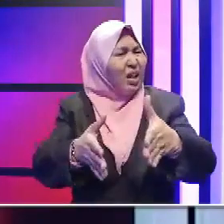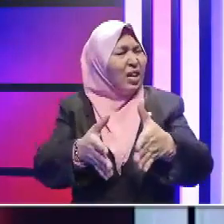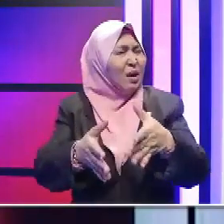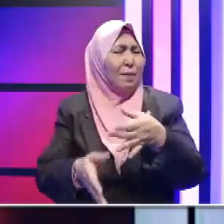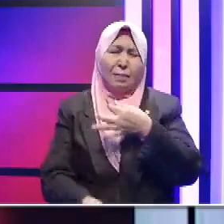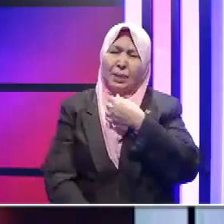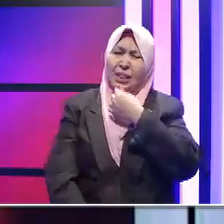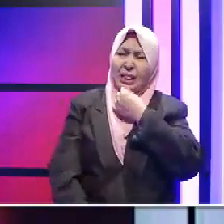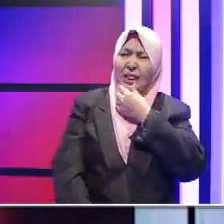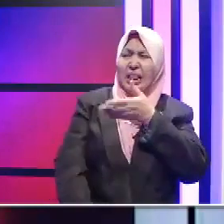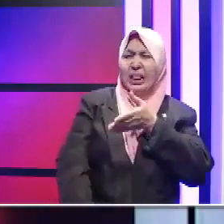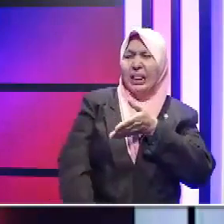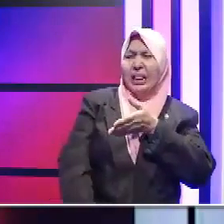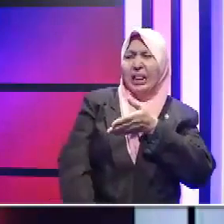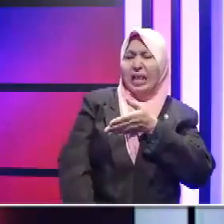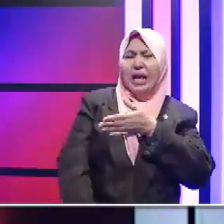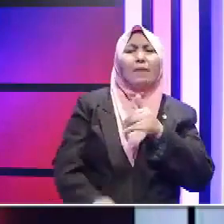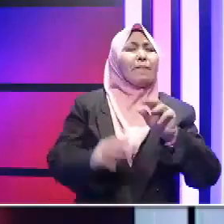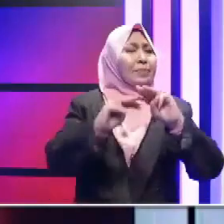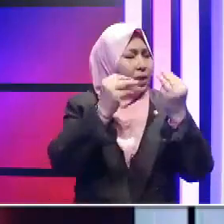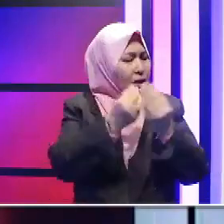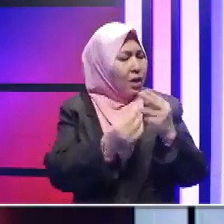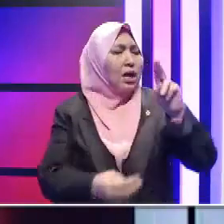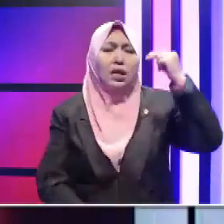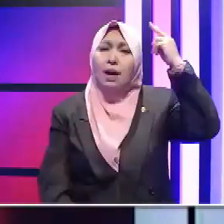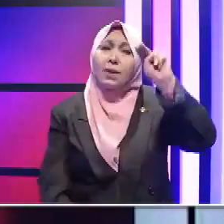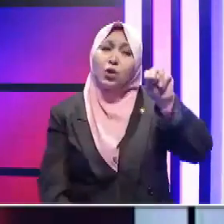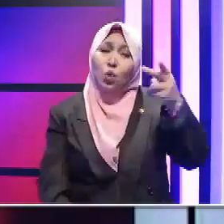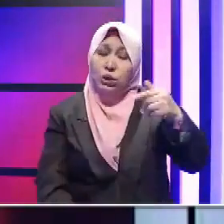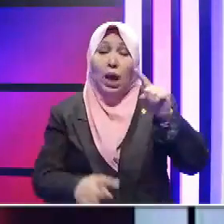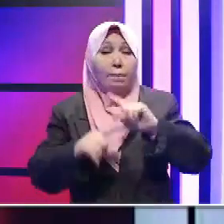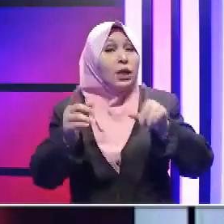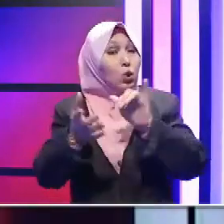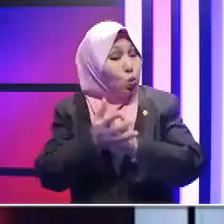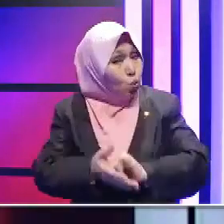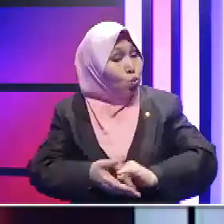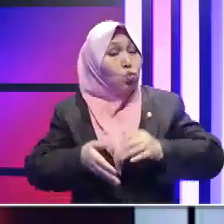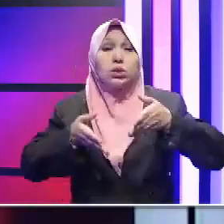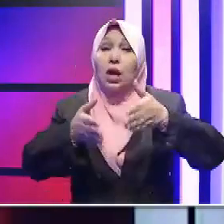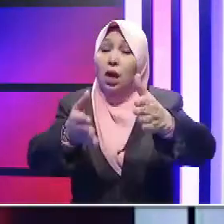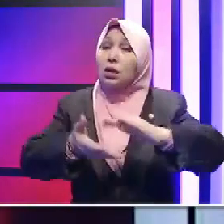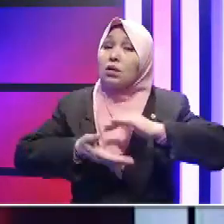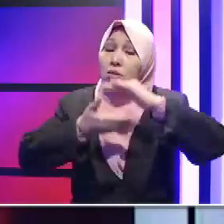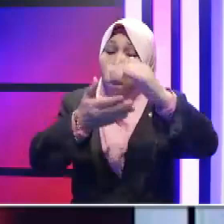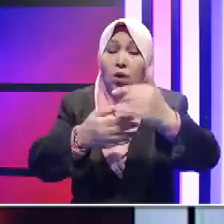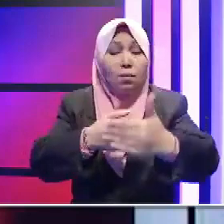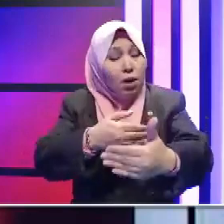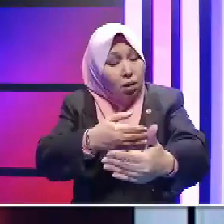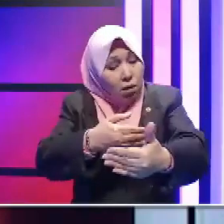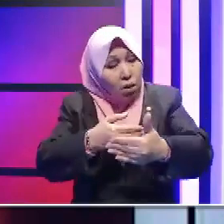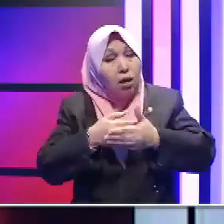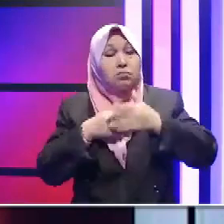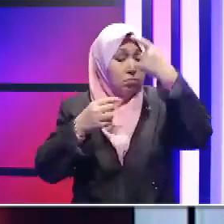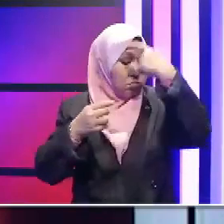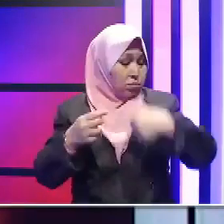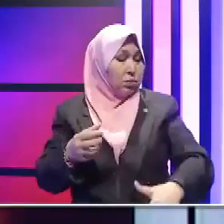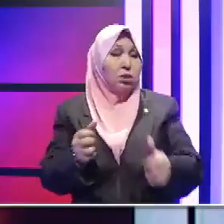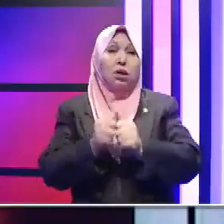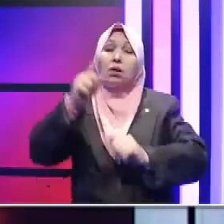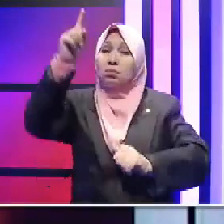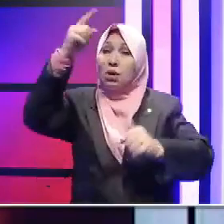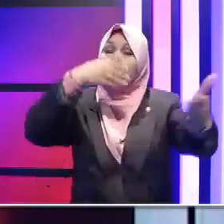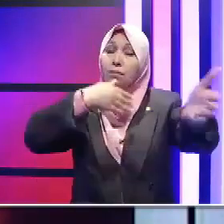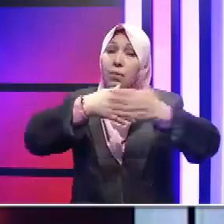dianggap oleh penduduk kaum Nabi Nuh itu sendiri tetapi itulah jalan yang disampaikan untuk mendekatkan diri kita dengan Allah kita